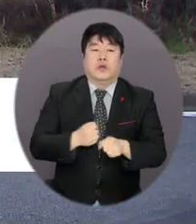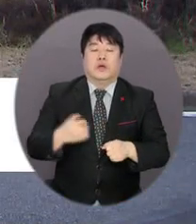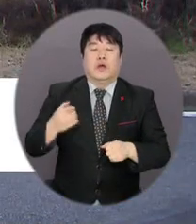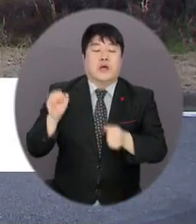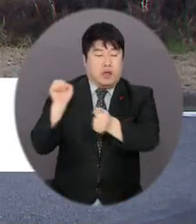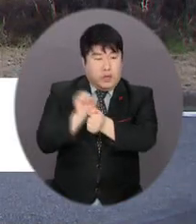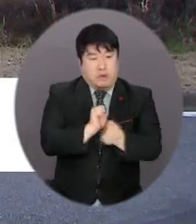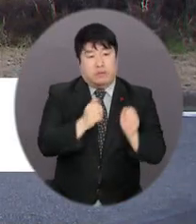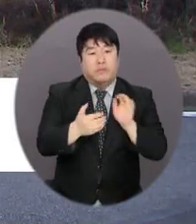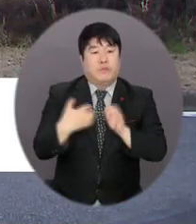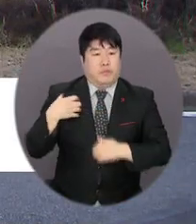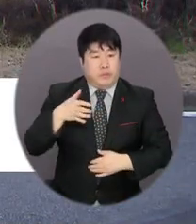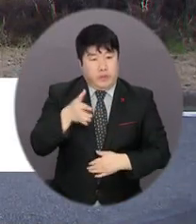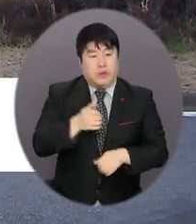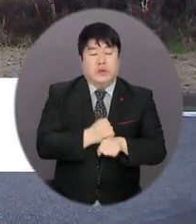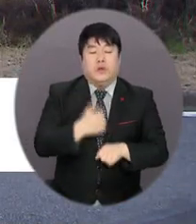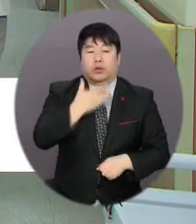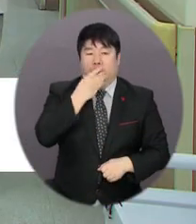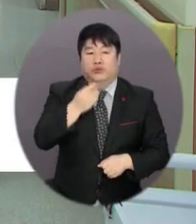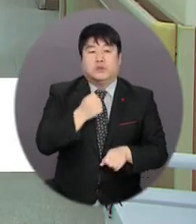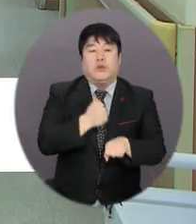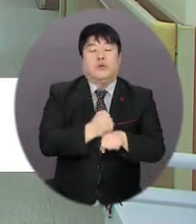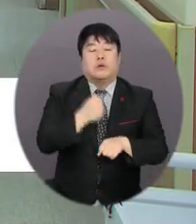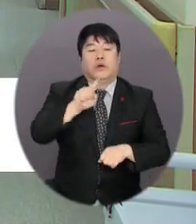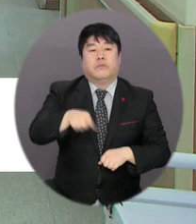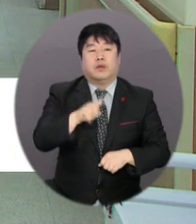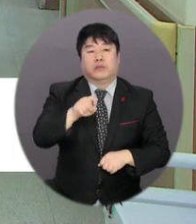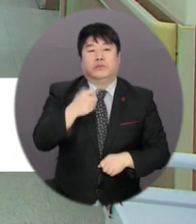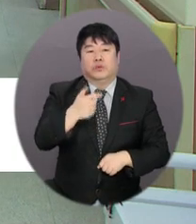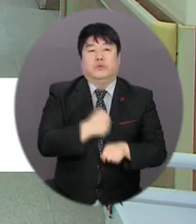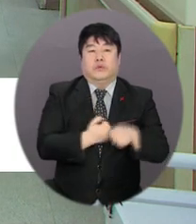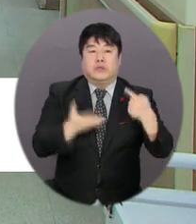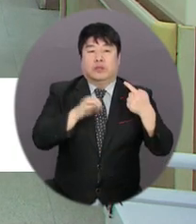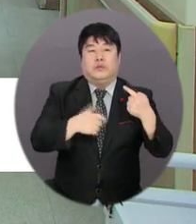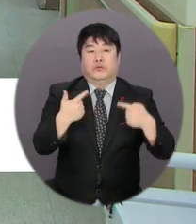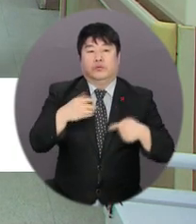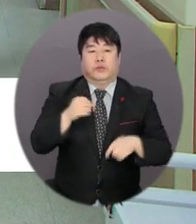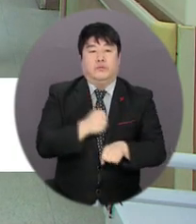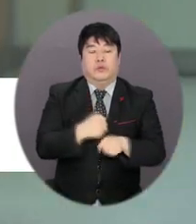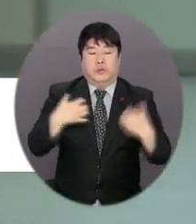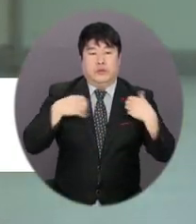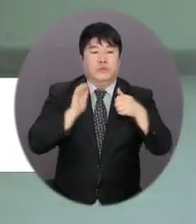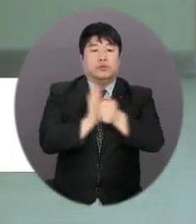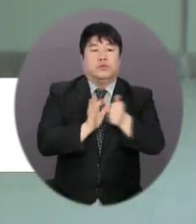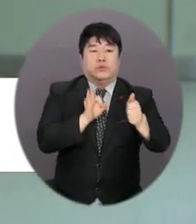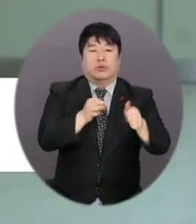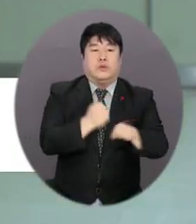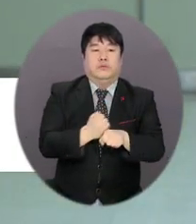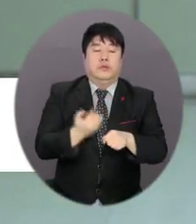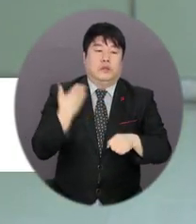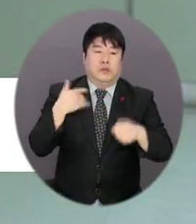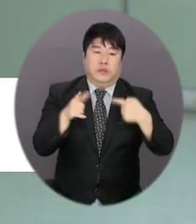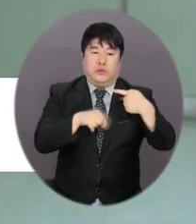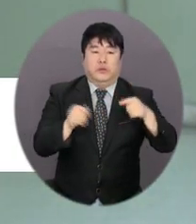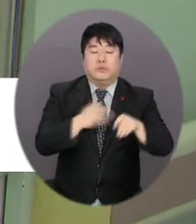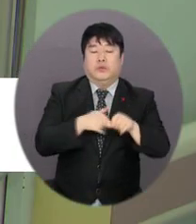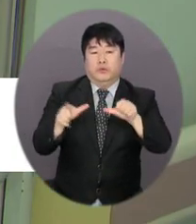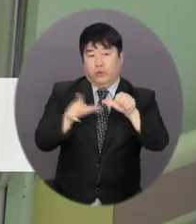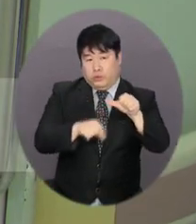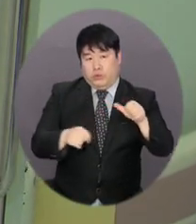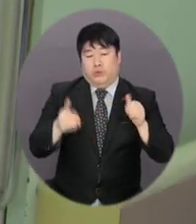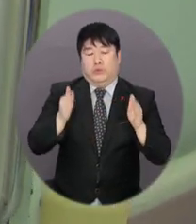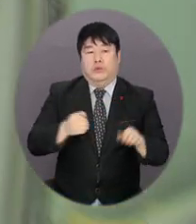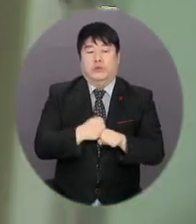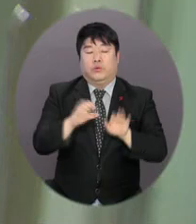전담병원인 순천의료원의 대상은 116명, 금액은 1억 6천만 원 규모. 정부 지원금은 지난해 1월부터 5월 사이에